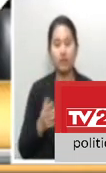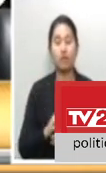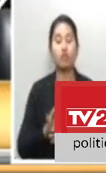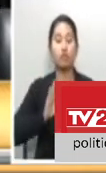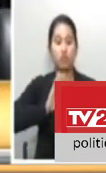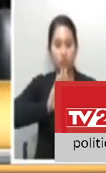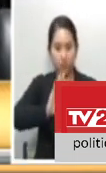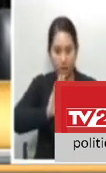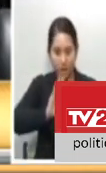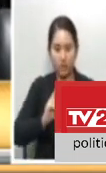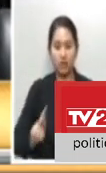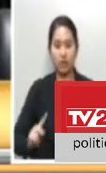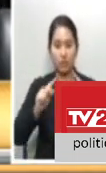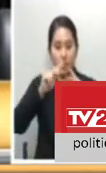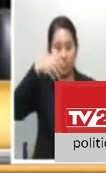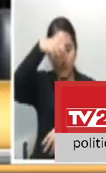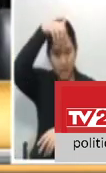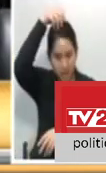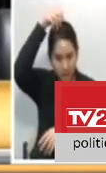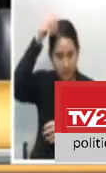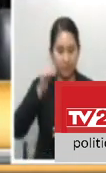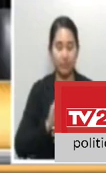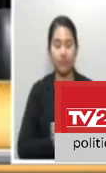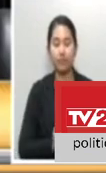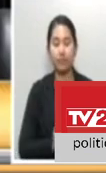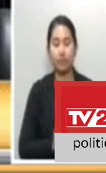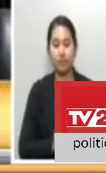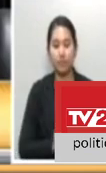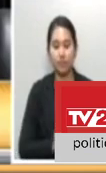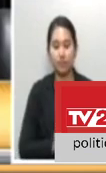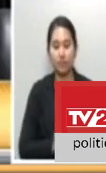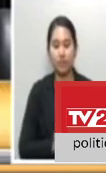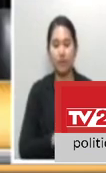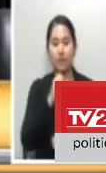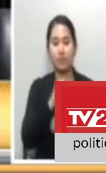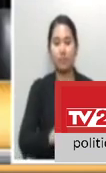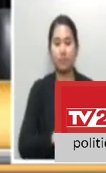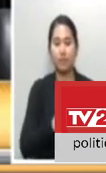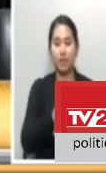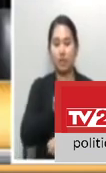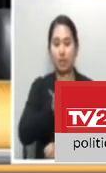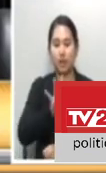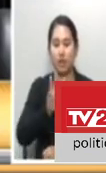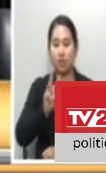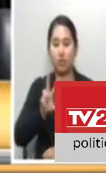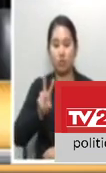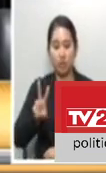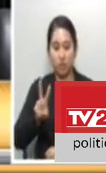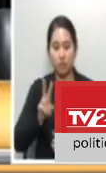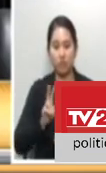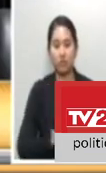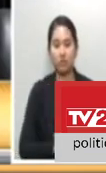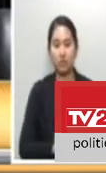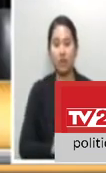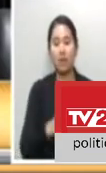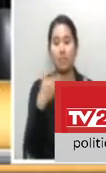อย่างของกระทรวงมหาดไทยนั้นโดยเฉพาะอย่างยิ่งในปี2562นั้นทางภ